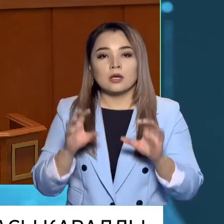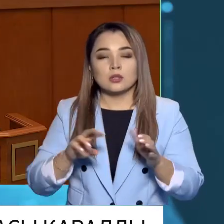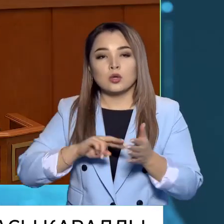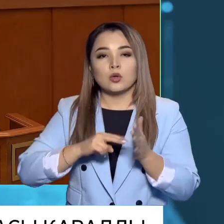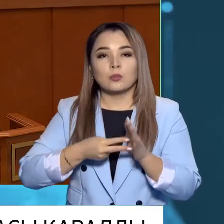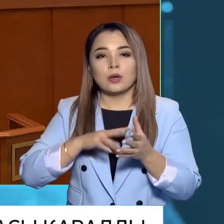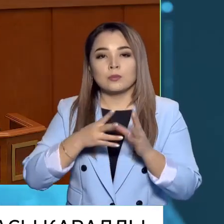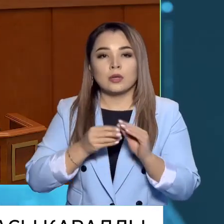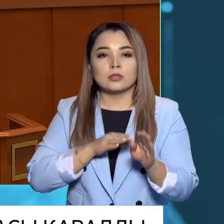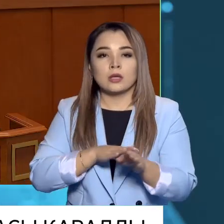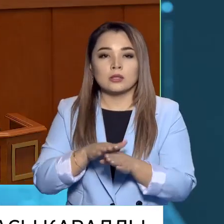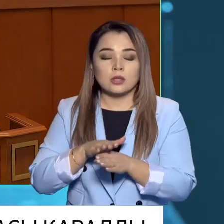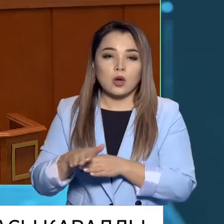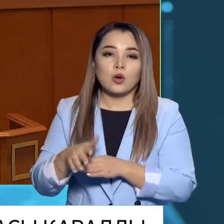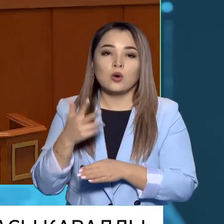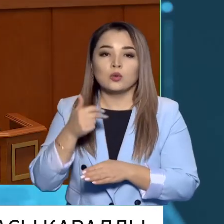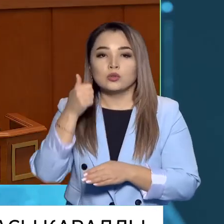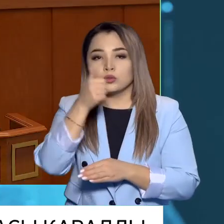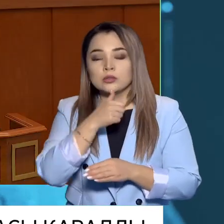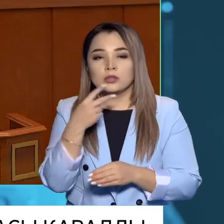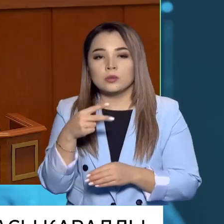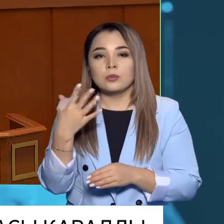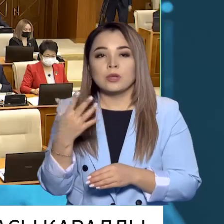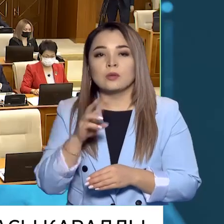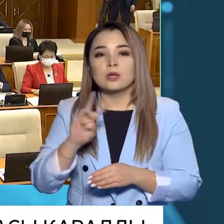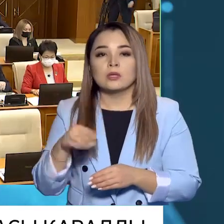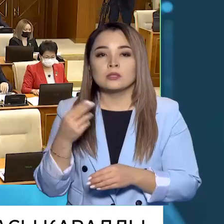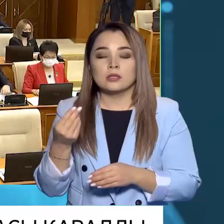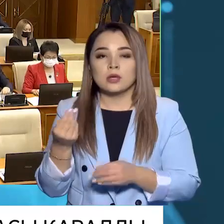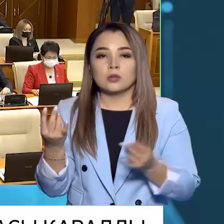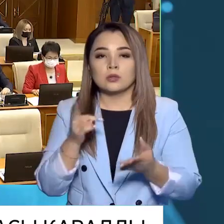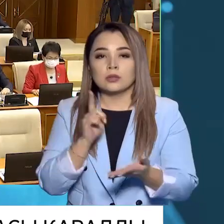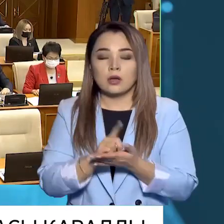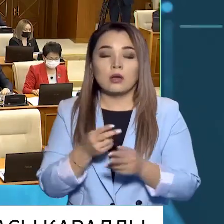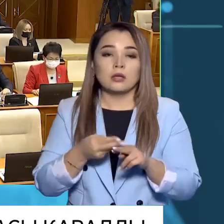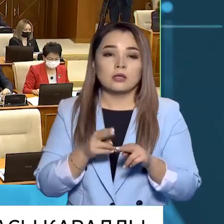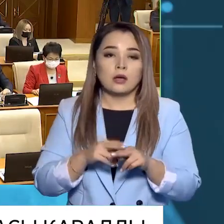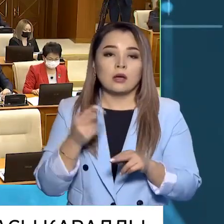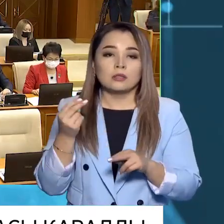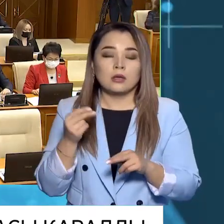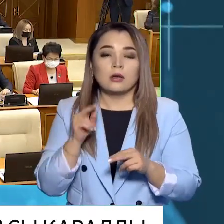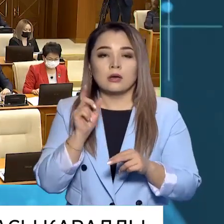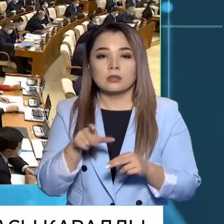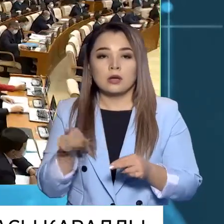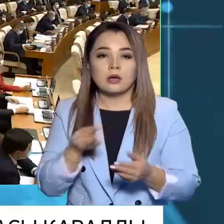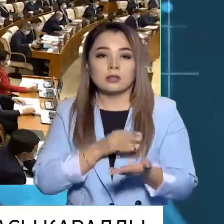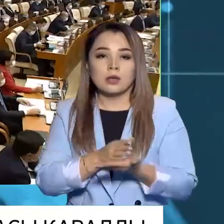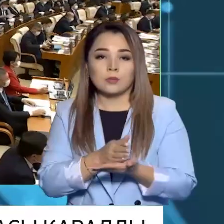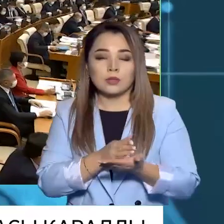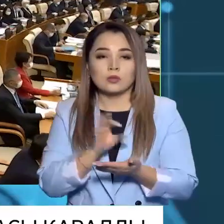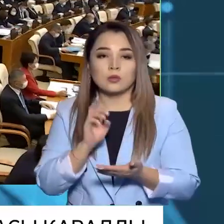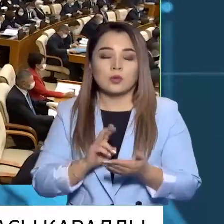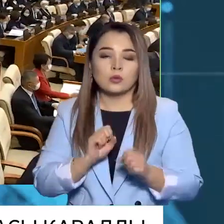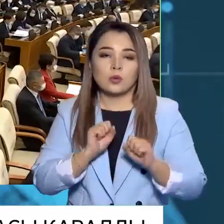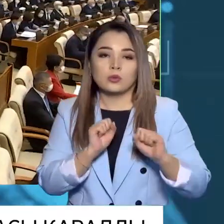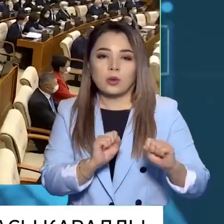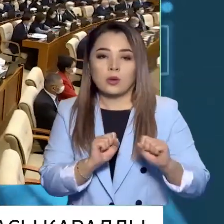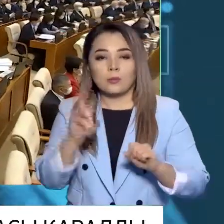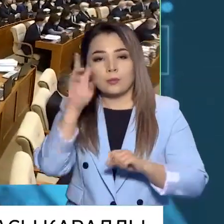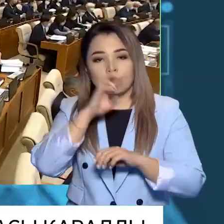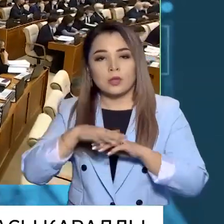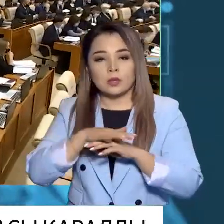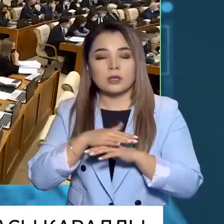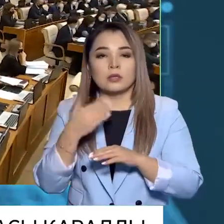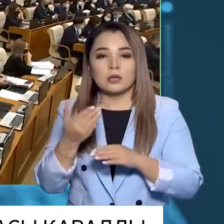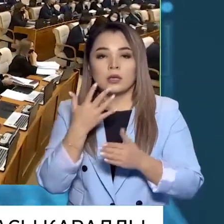іске асыру үшін алдағы 3 жылда шамамен 25 миллиард теңге керек. Бұл ақша қызметкерлерді әлеуметтік қорғау, мемлекеттік зертханалардың